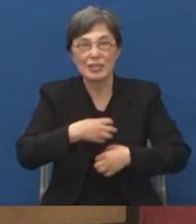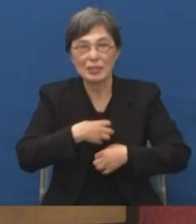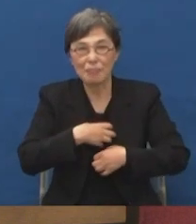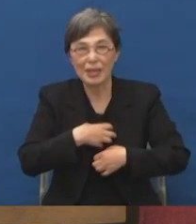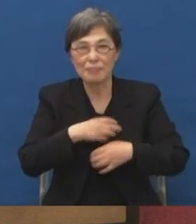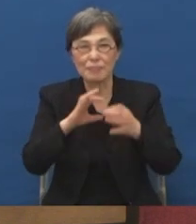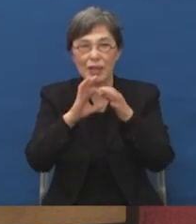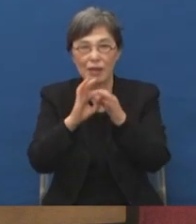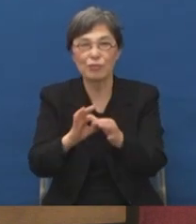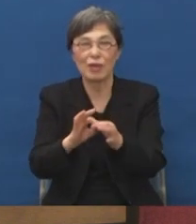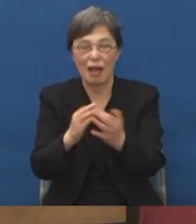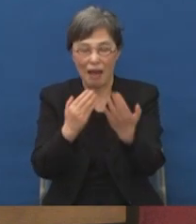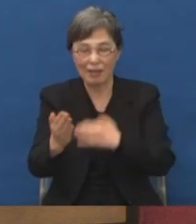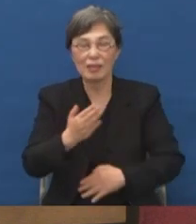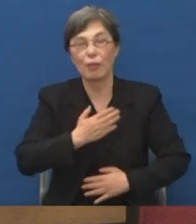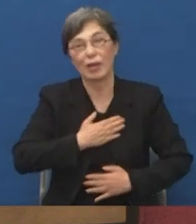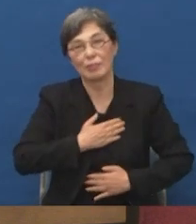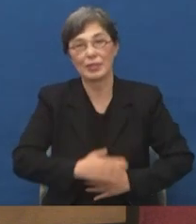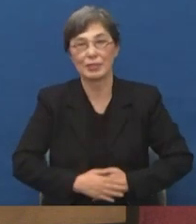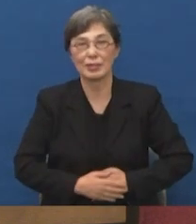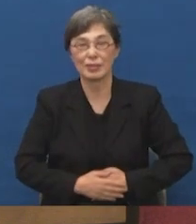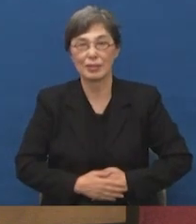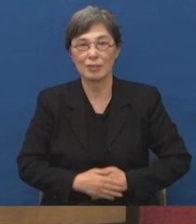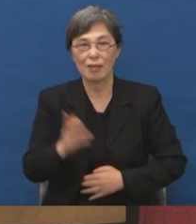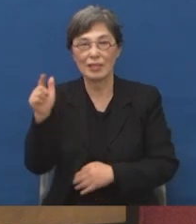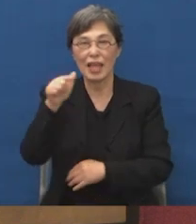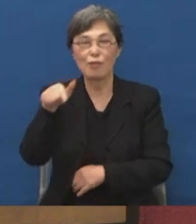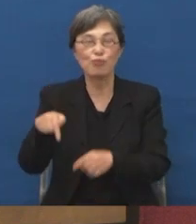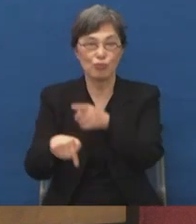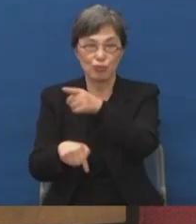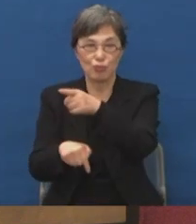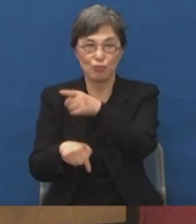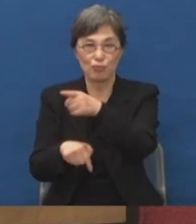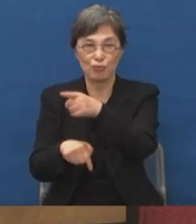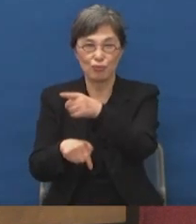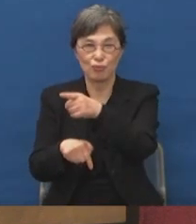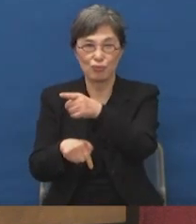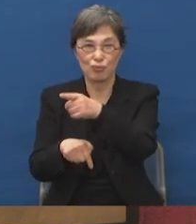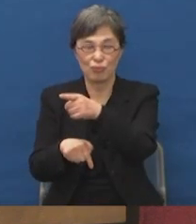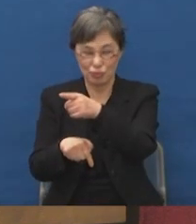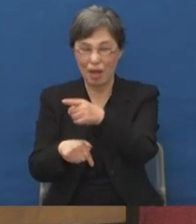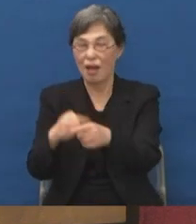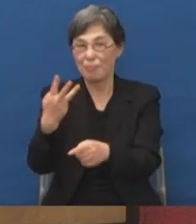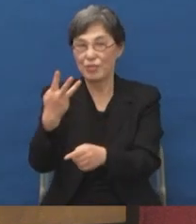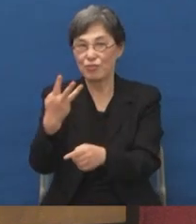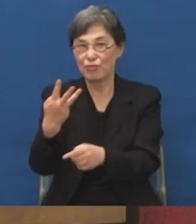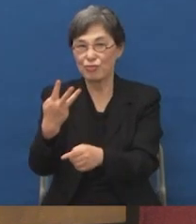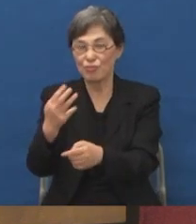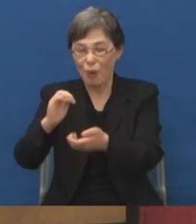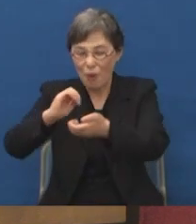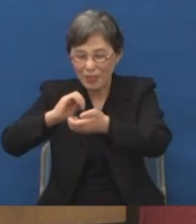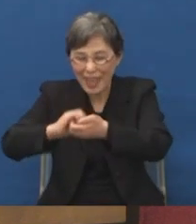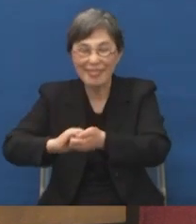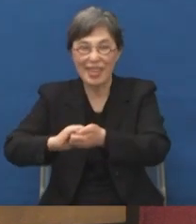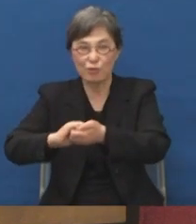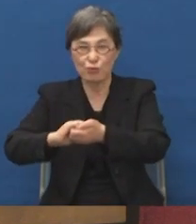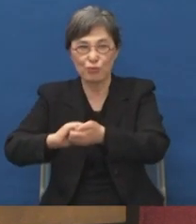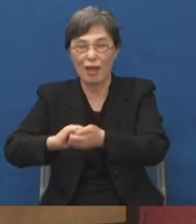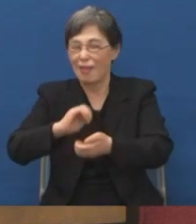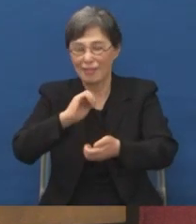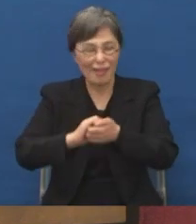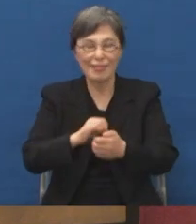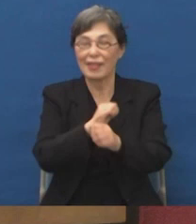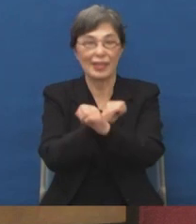ることは明白であります。政府・与党は3つの限定といいますが、限定するものではあり